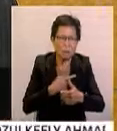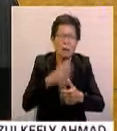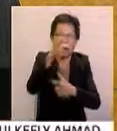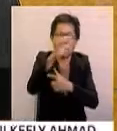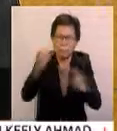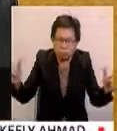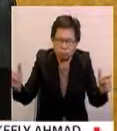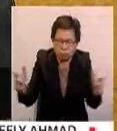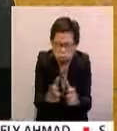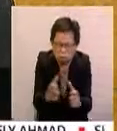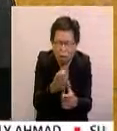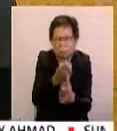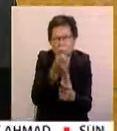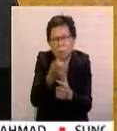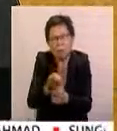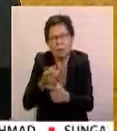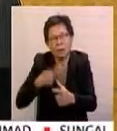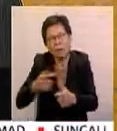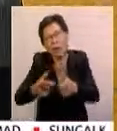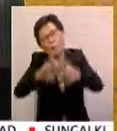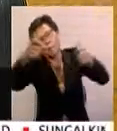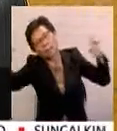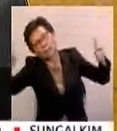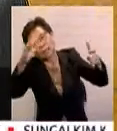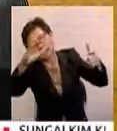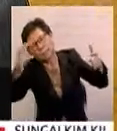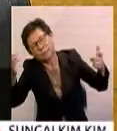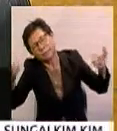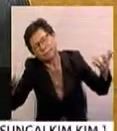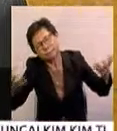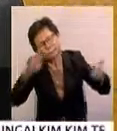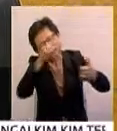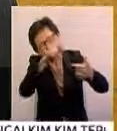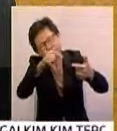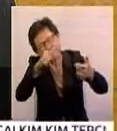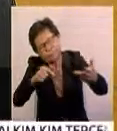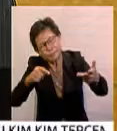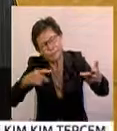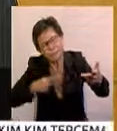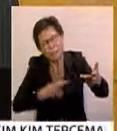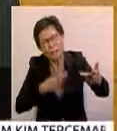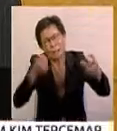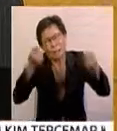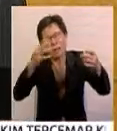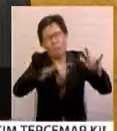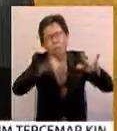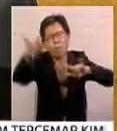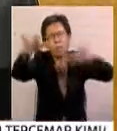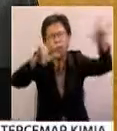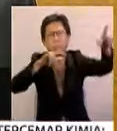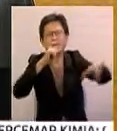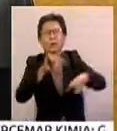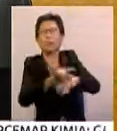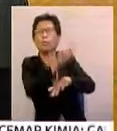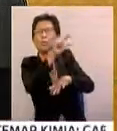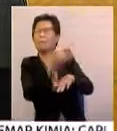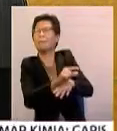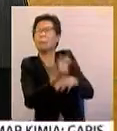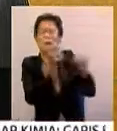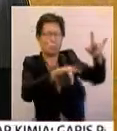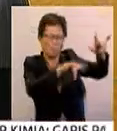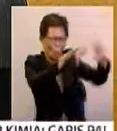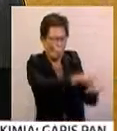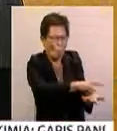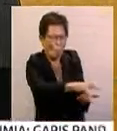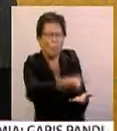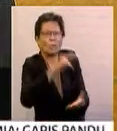perkecilkan ataupun kita perbesarkan, kita mempunyai banyak pesawat yang tidak diguna sepenuhnya